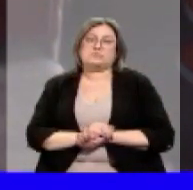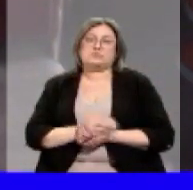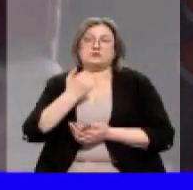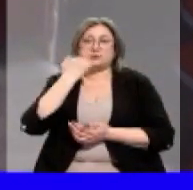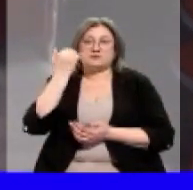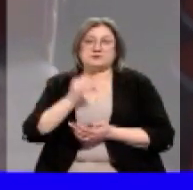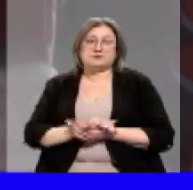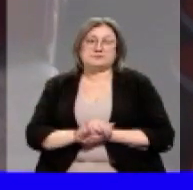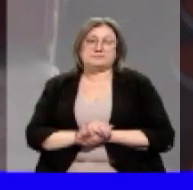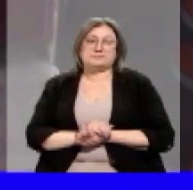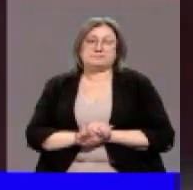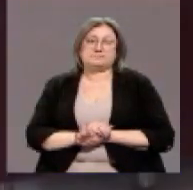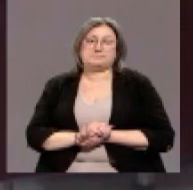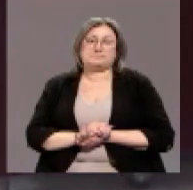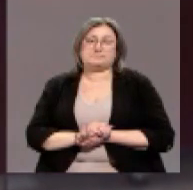Нету.